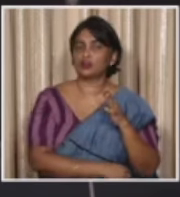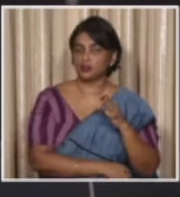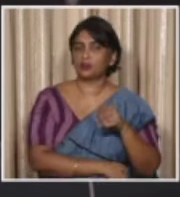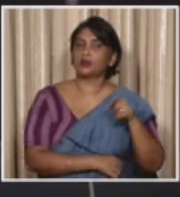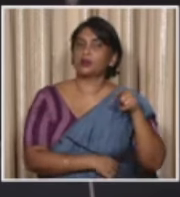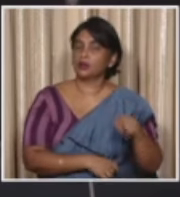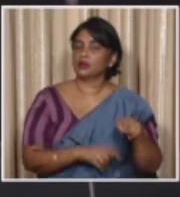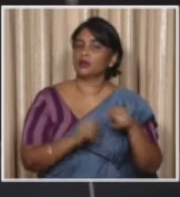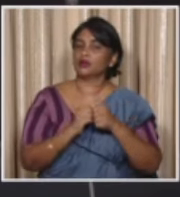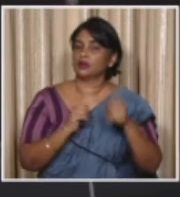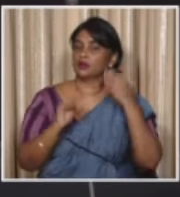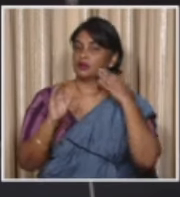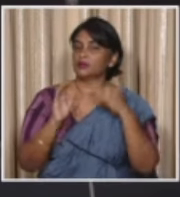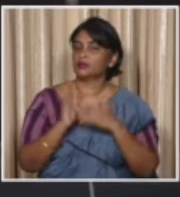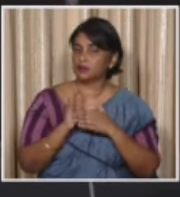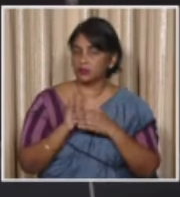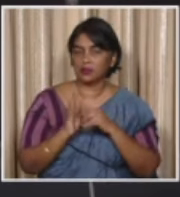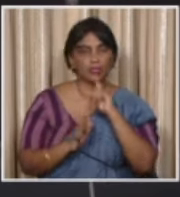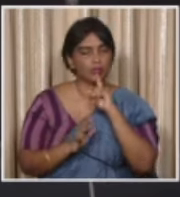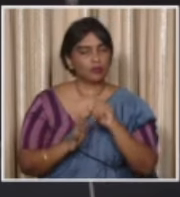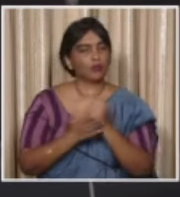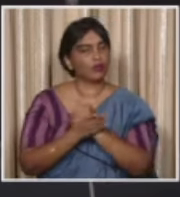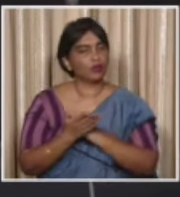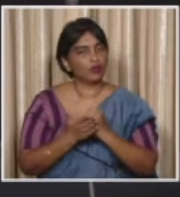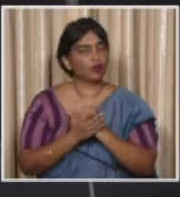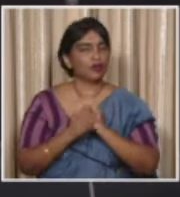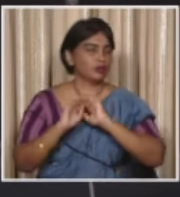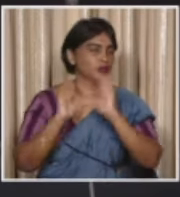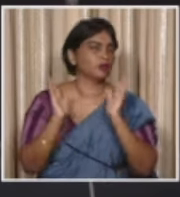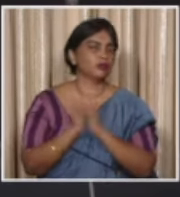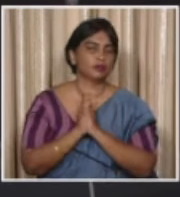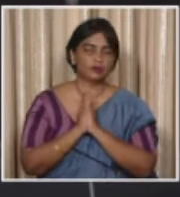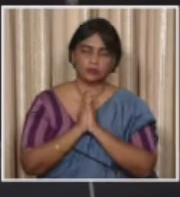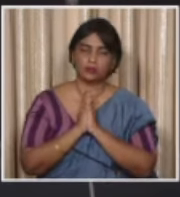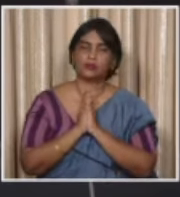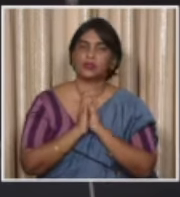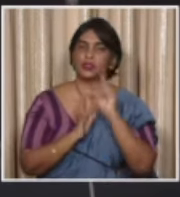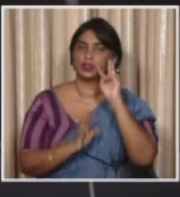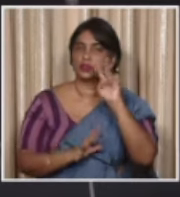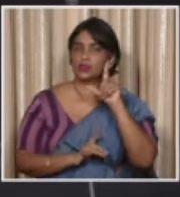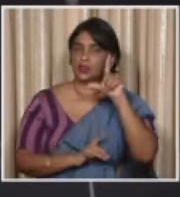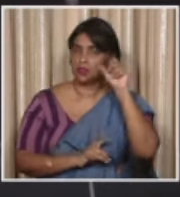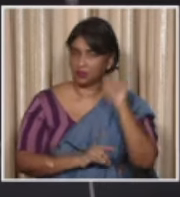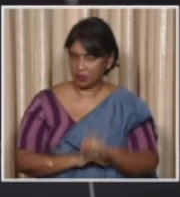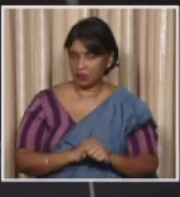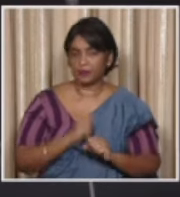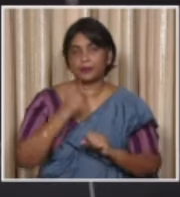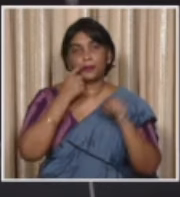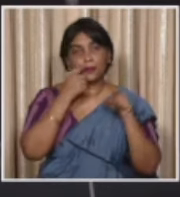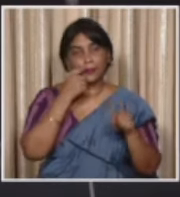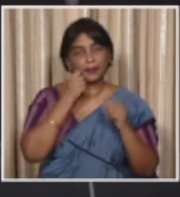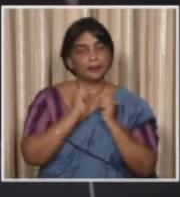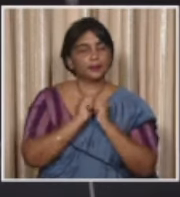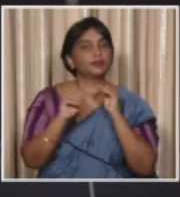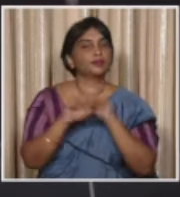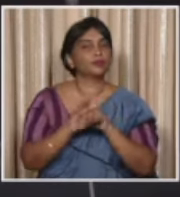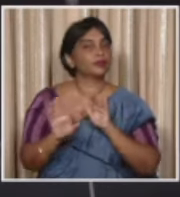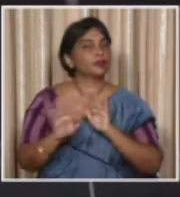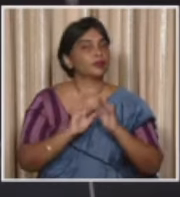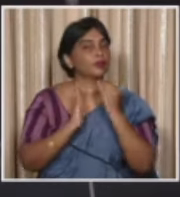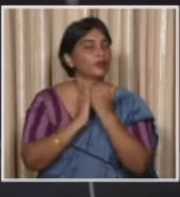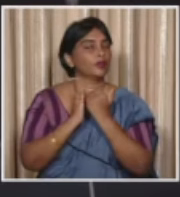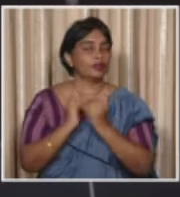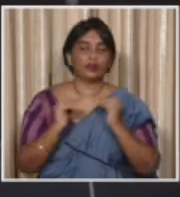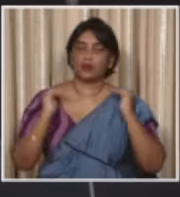වගේ මම කලින් අද මෙතන පිළිතුරු දෙනකොට කිව්වා ඔක්කොම තියෙන මුළු සංඛ්‍යාව 37,000 පමණ. මේවා බඳවා ගැනීමේ පරිපාටි සහ